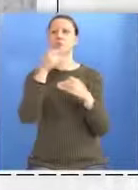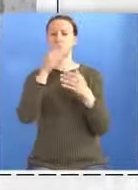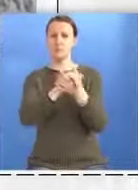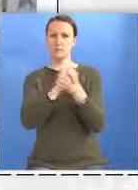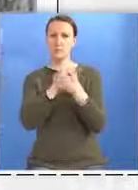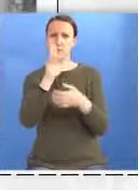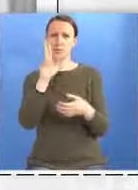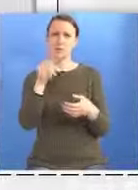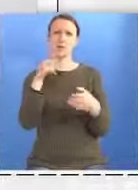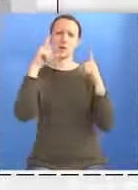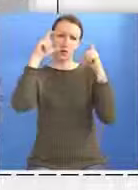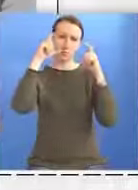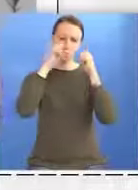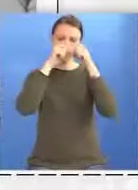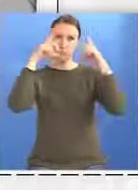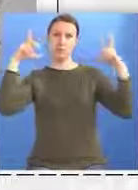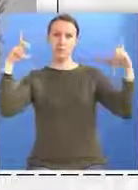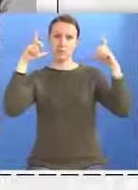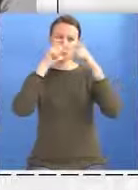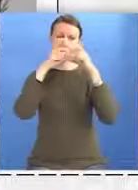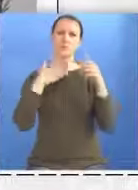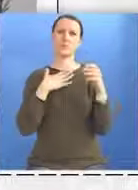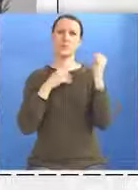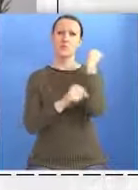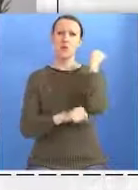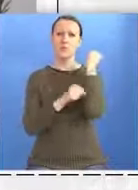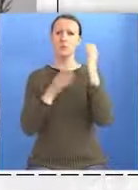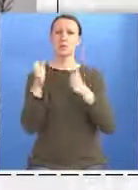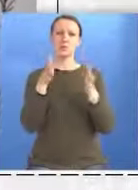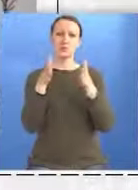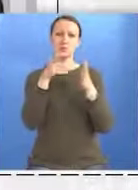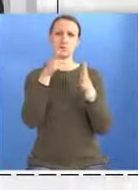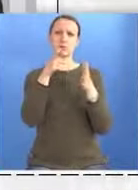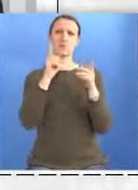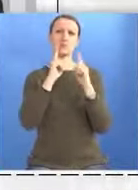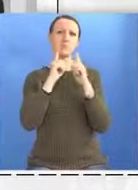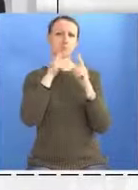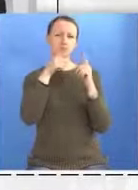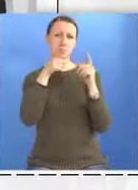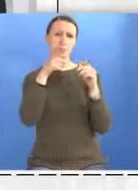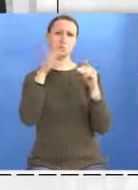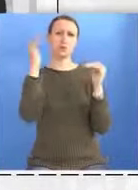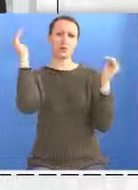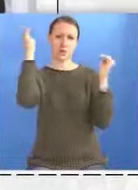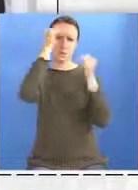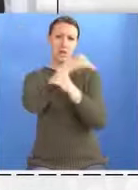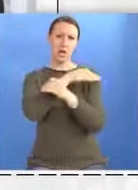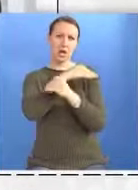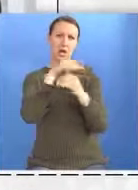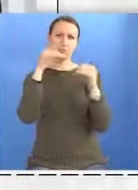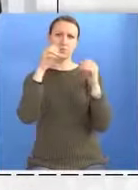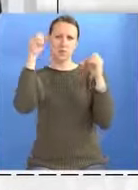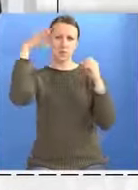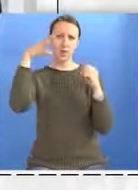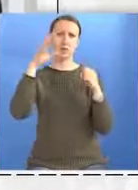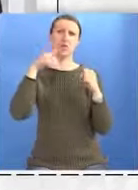je taj prijatelj imao aparat za povećavanje, pa smo u mojoj studentskoj sobi improvizirali tamnu komoru